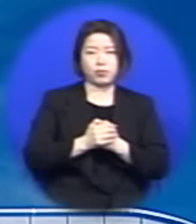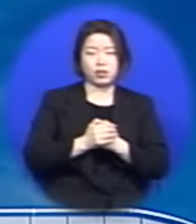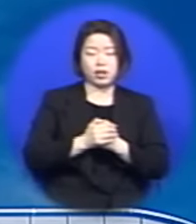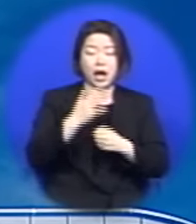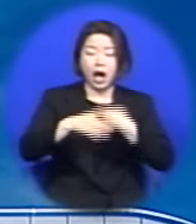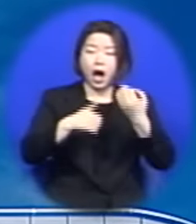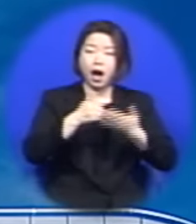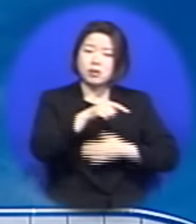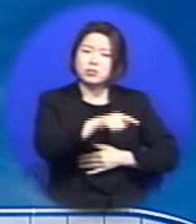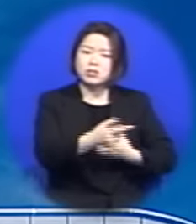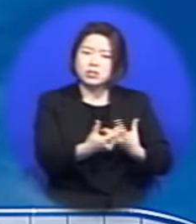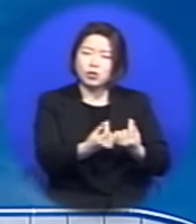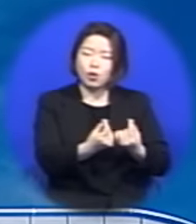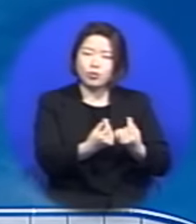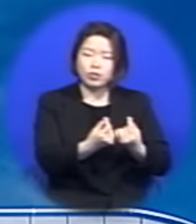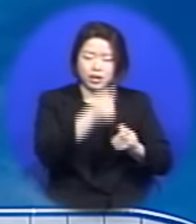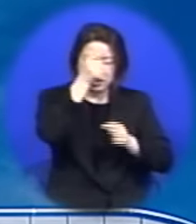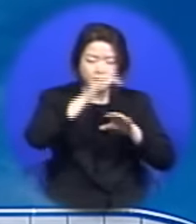원하지